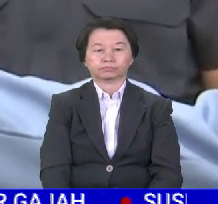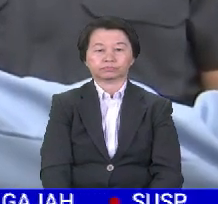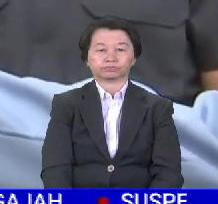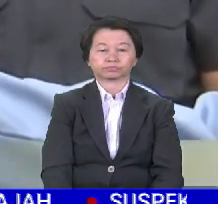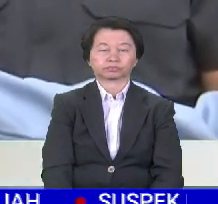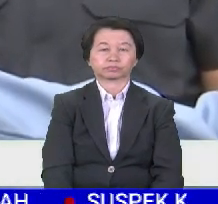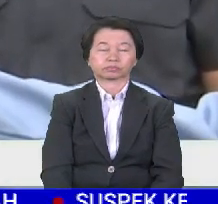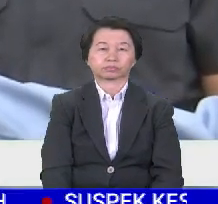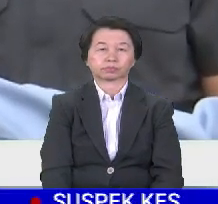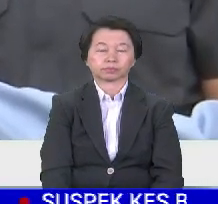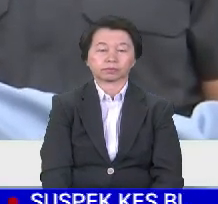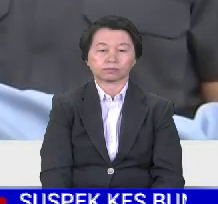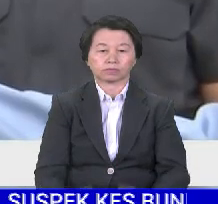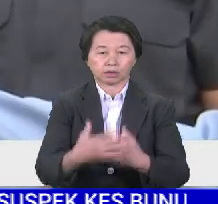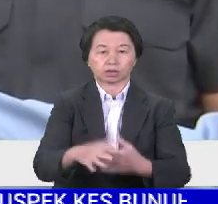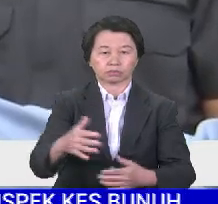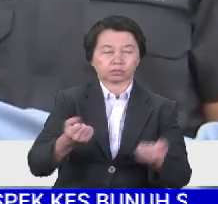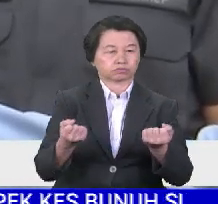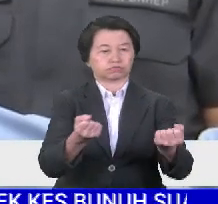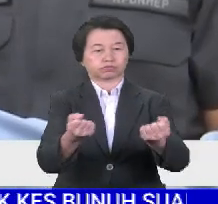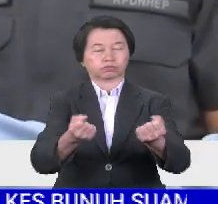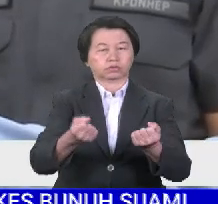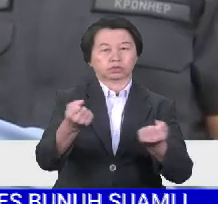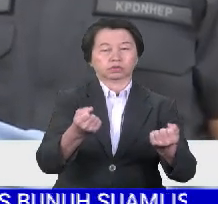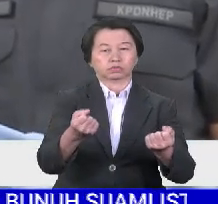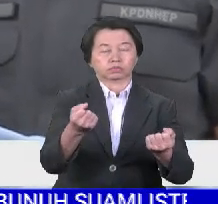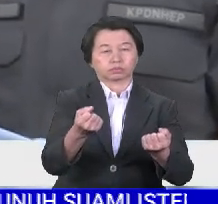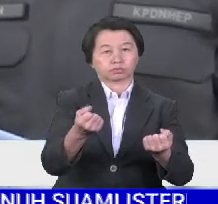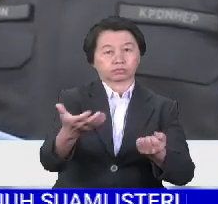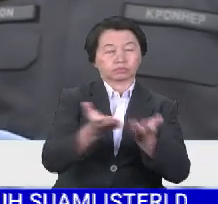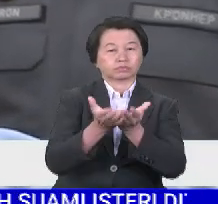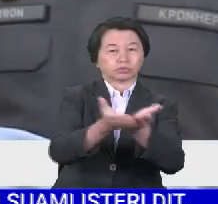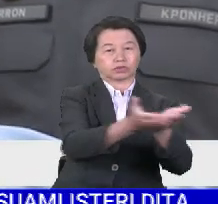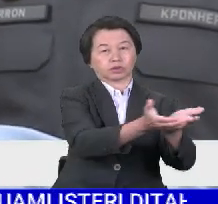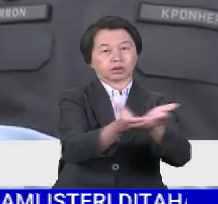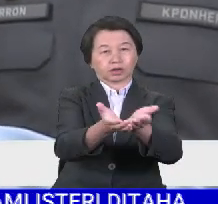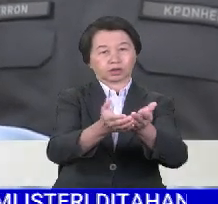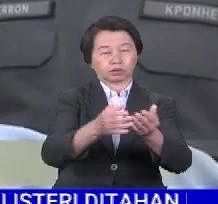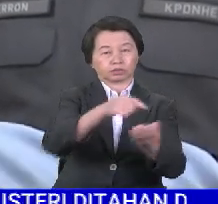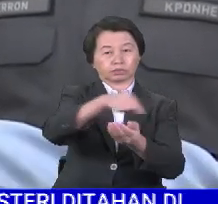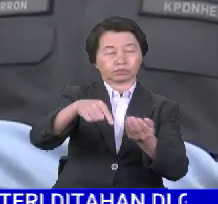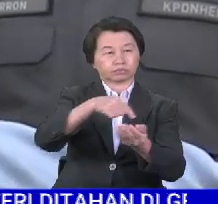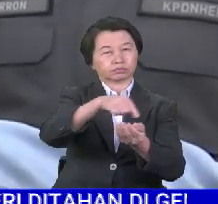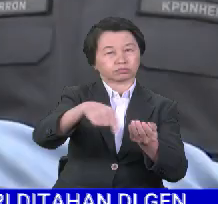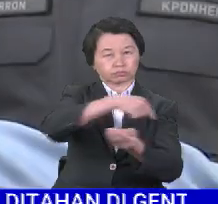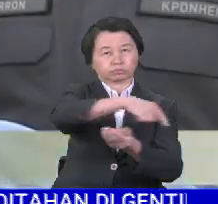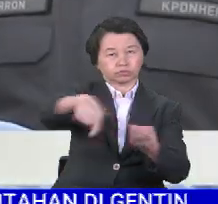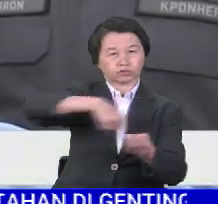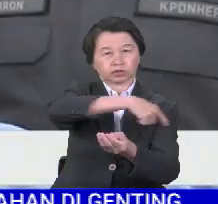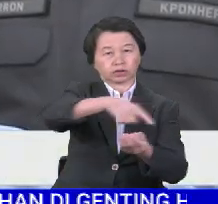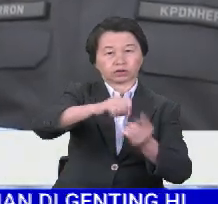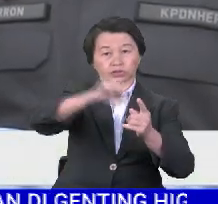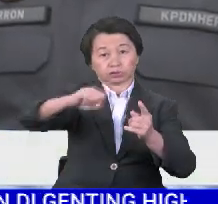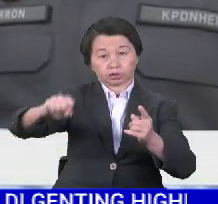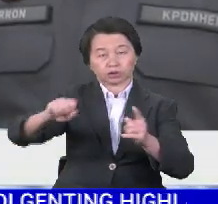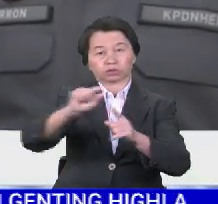Kita telah membuat rondaan di sekitar perairan Sanakan dan kita telah bersa